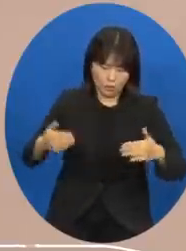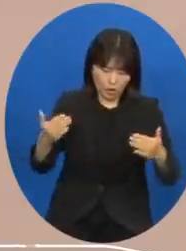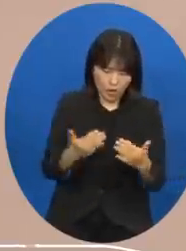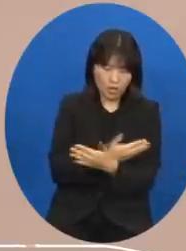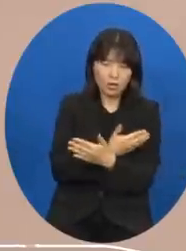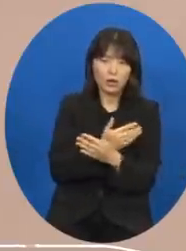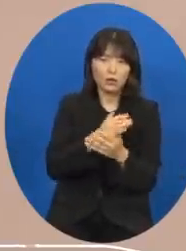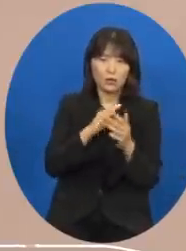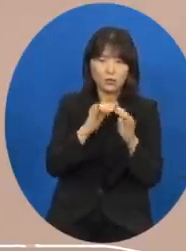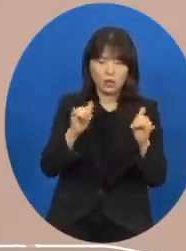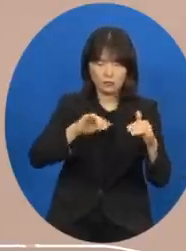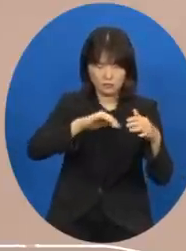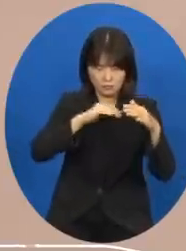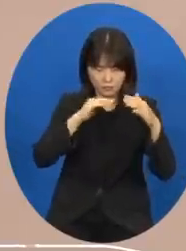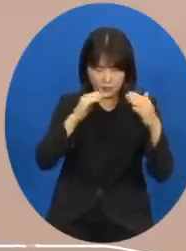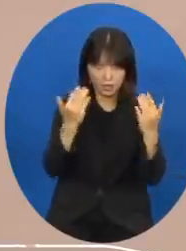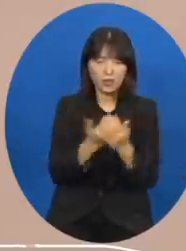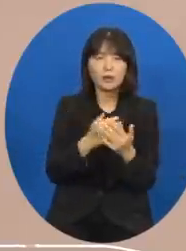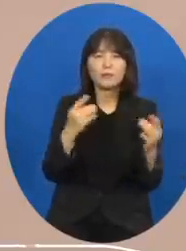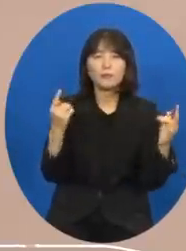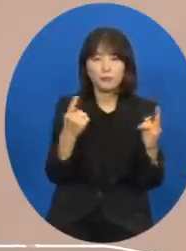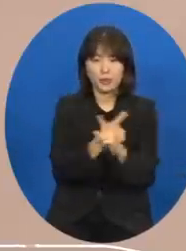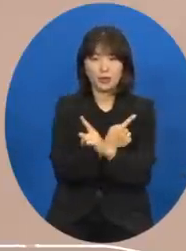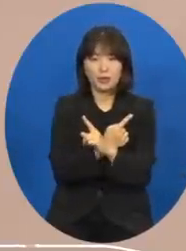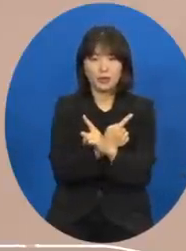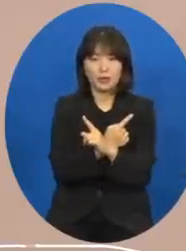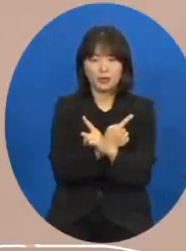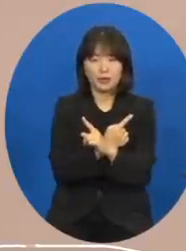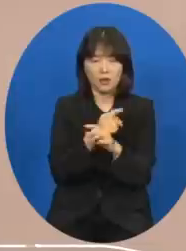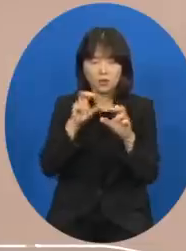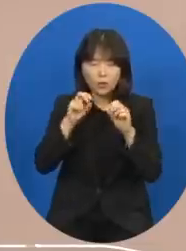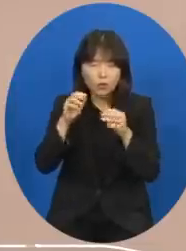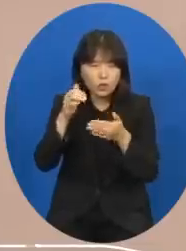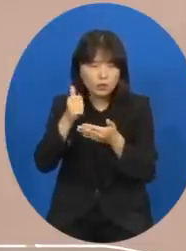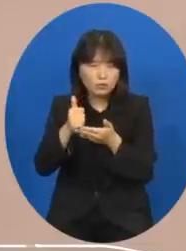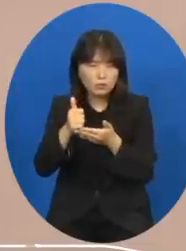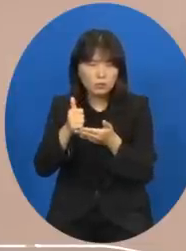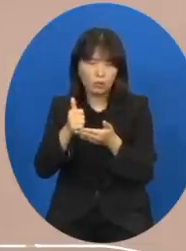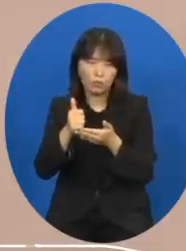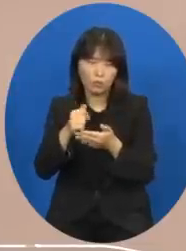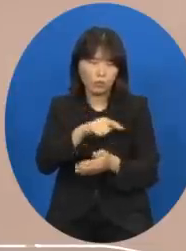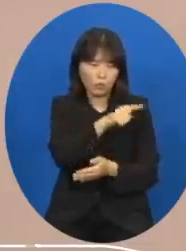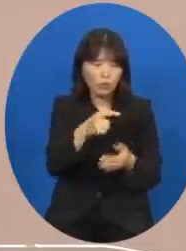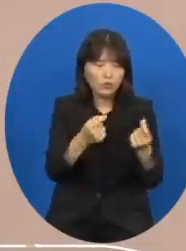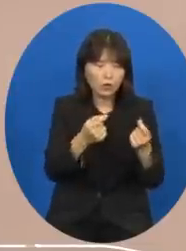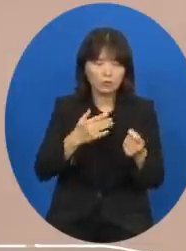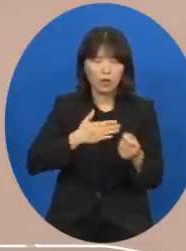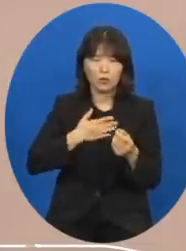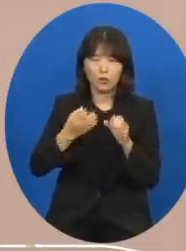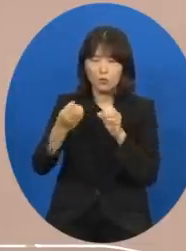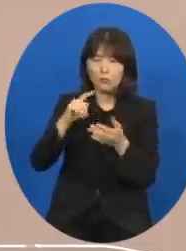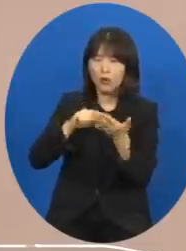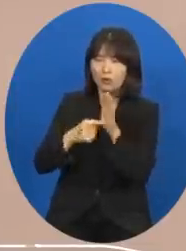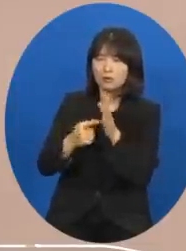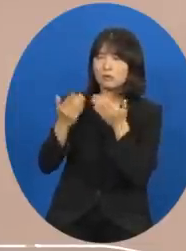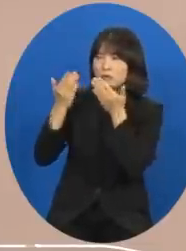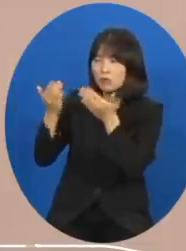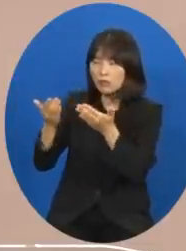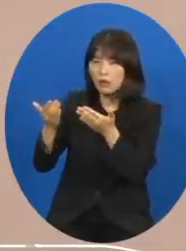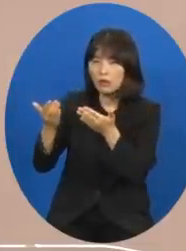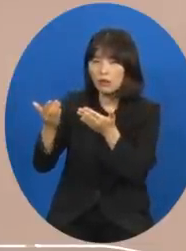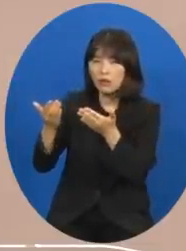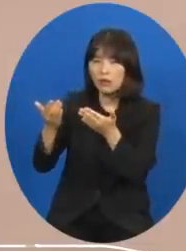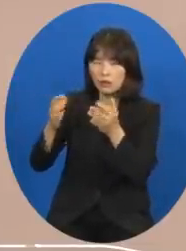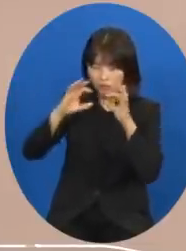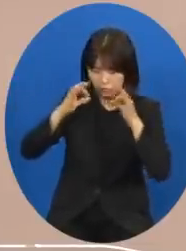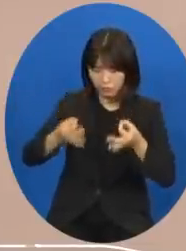돌이키는데 선교사님이 말씀에 내가 이렇게 반응을 했는가 그게 충격이 되었을